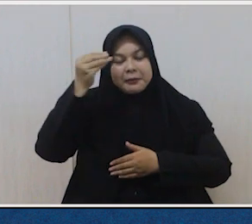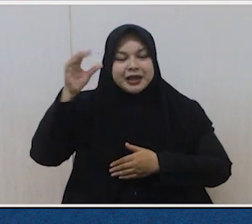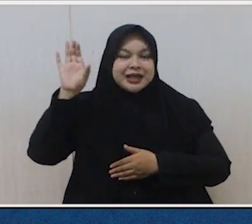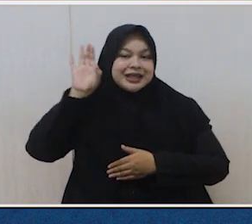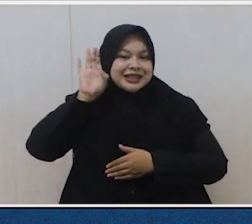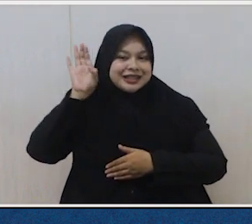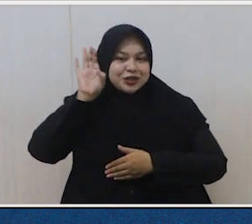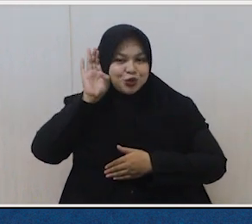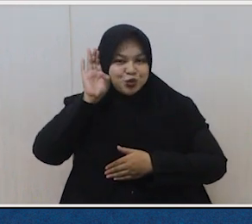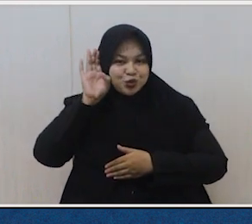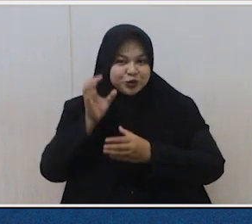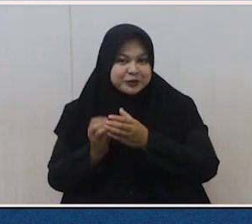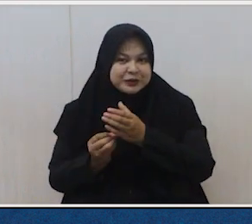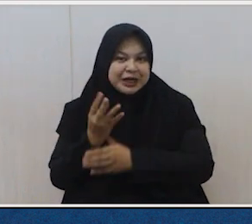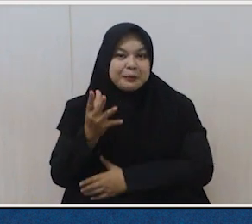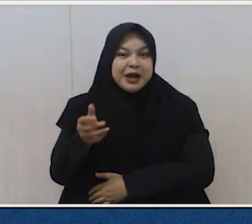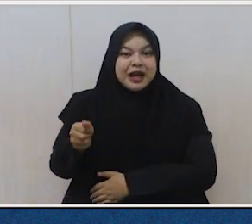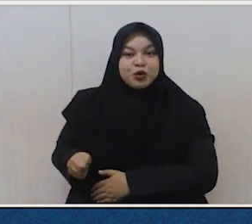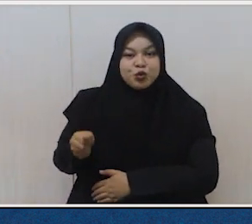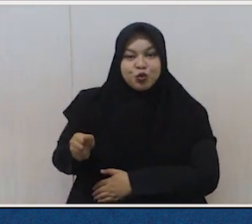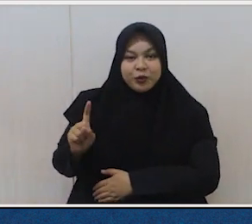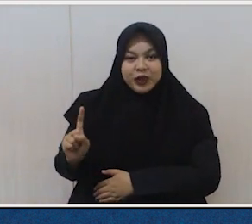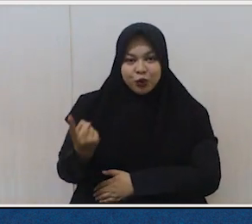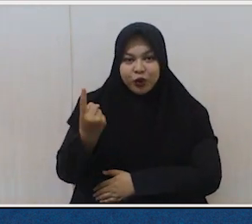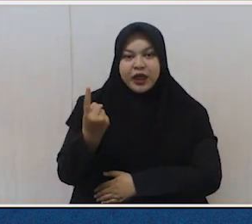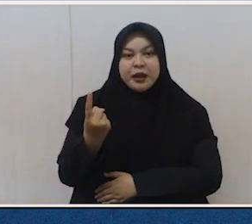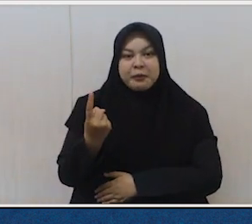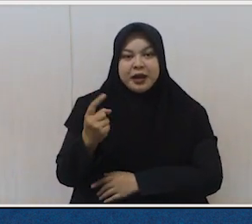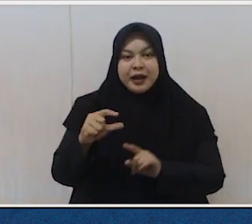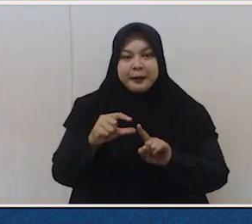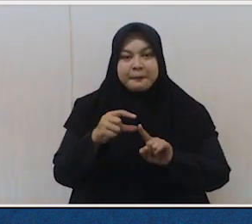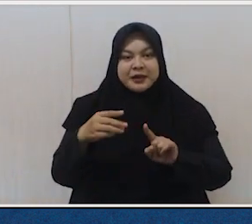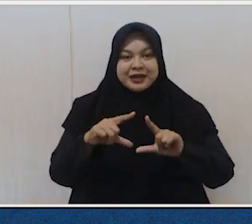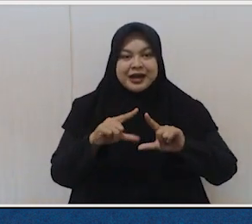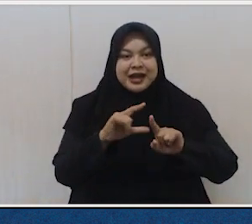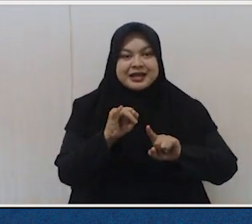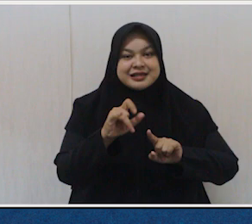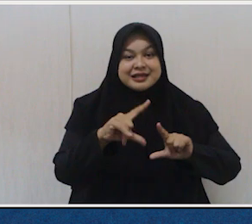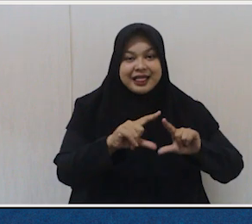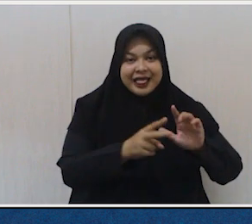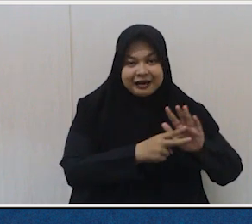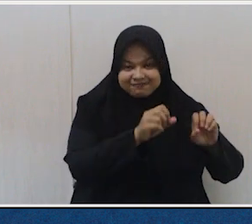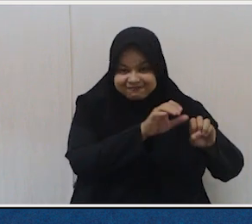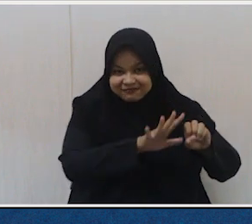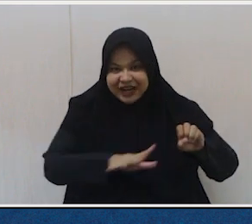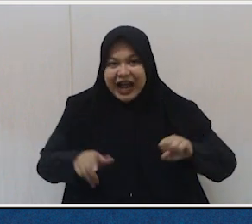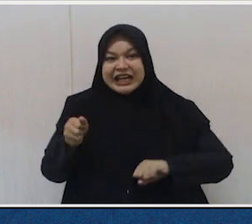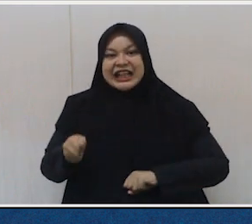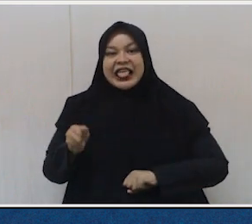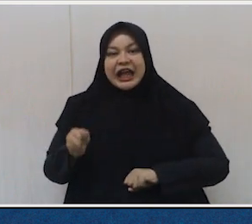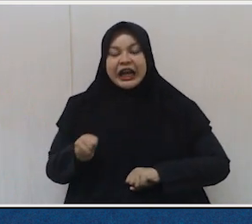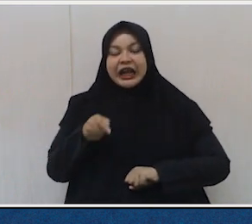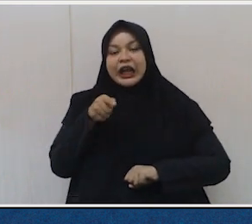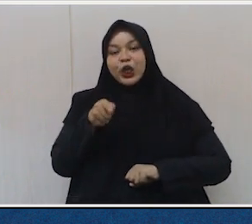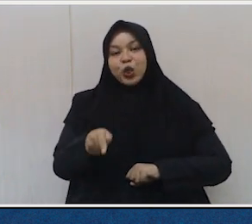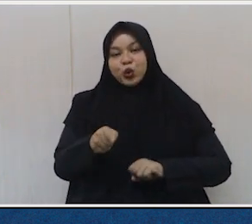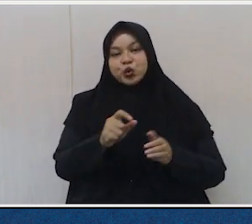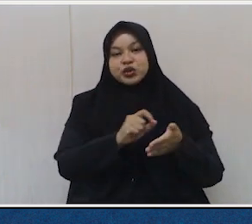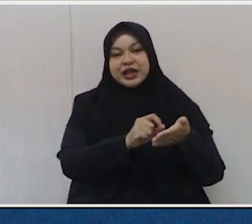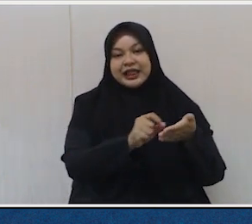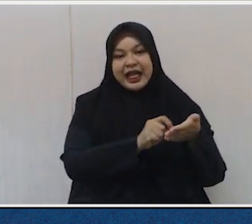perkembangan hukum gitu terutama peradilan Siap Siap mas majri ya itu catatan ya berarti ya catatan